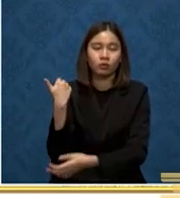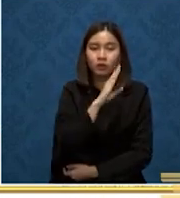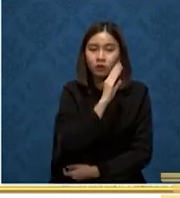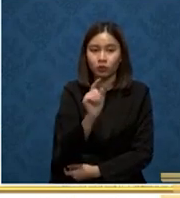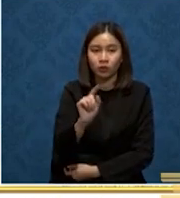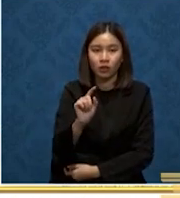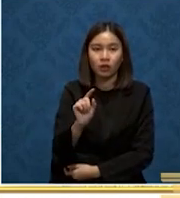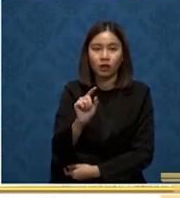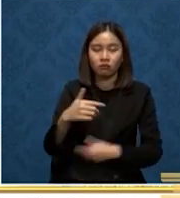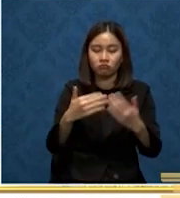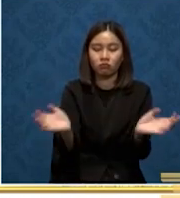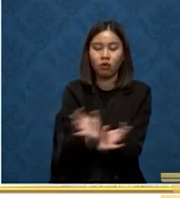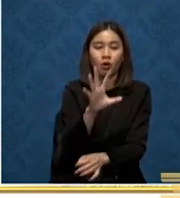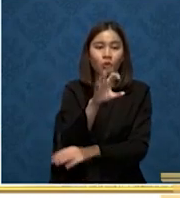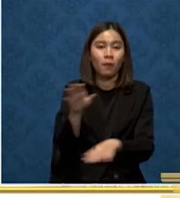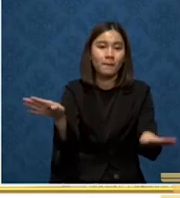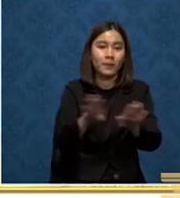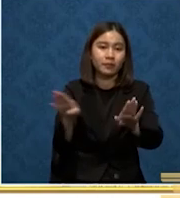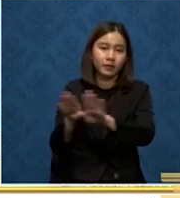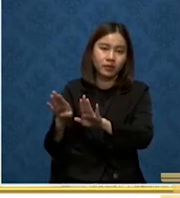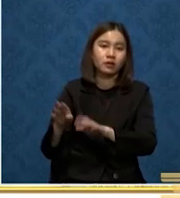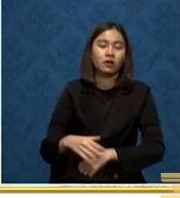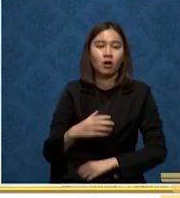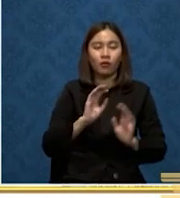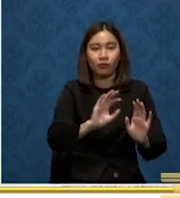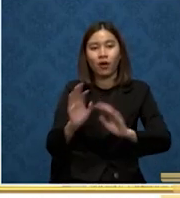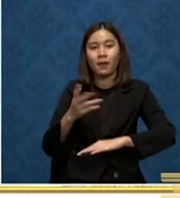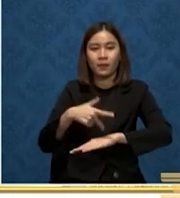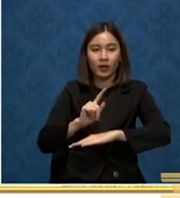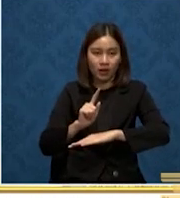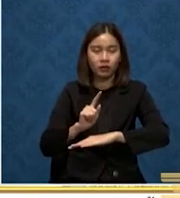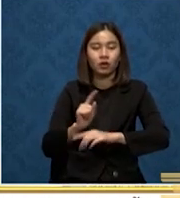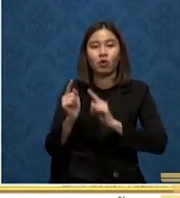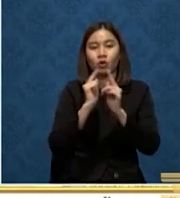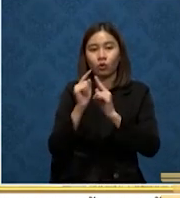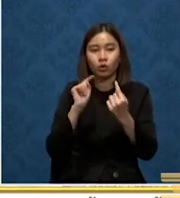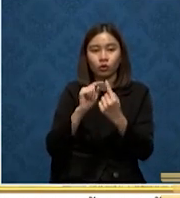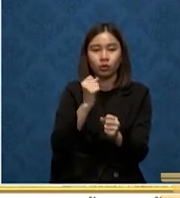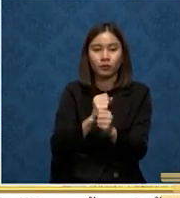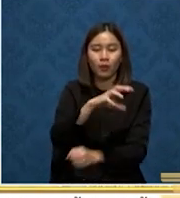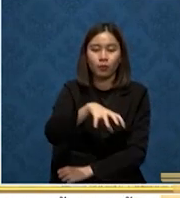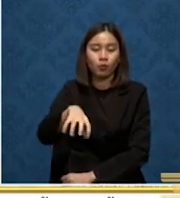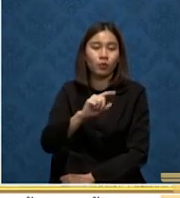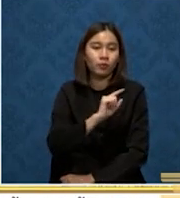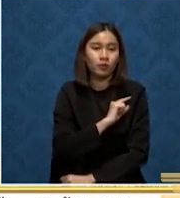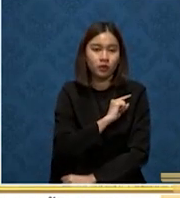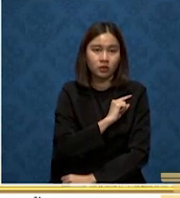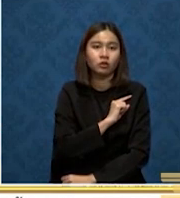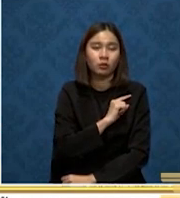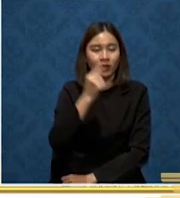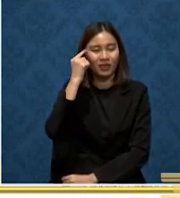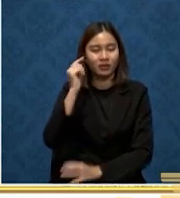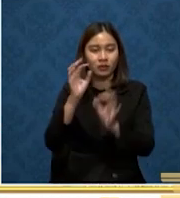ถ้เกิดบอรกุ้งปิดบอไปการฝากททลได้ประสัไปหหน่วยงานได้เห็น